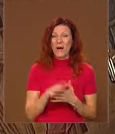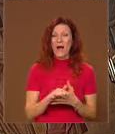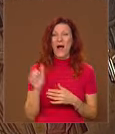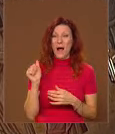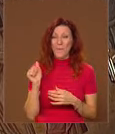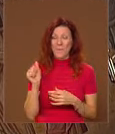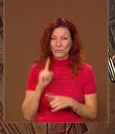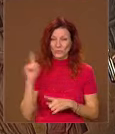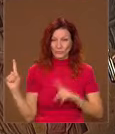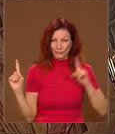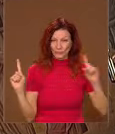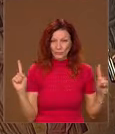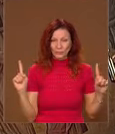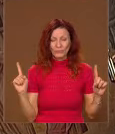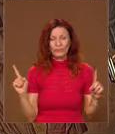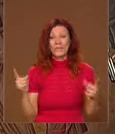литургия.